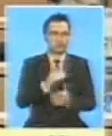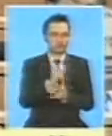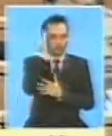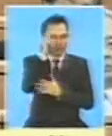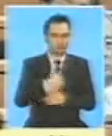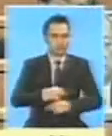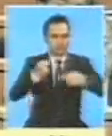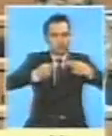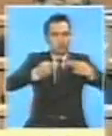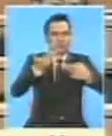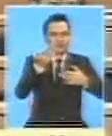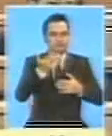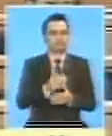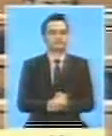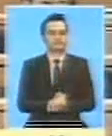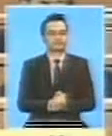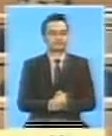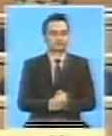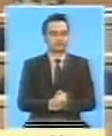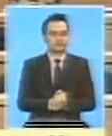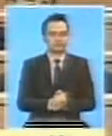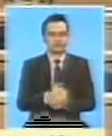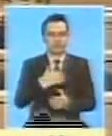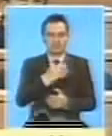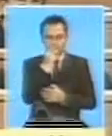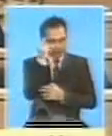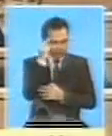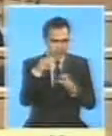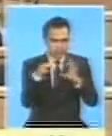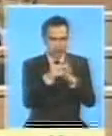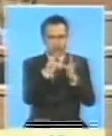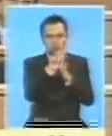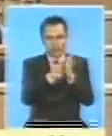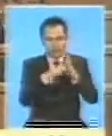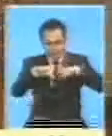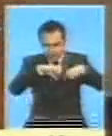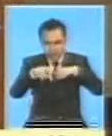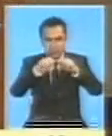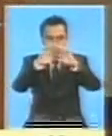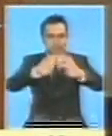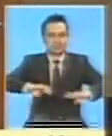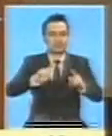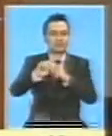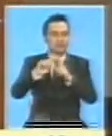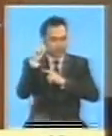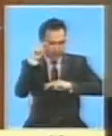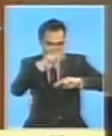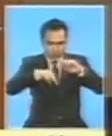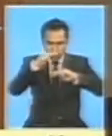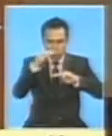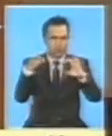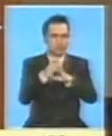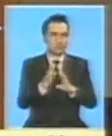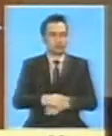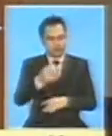าะกันเพราะนั้นถ้าเรามุ่งมาสู่การจัดระเบียบการพัฒนาตามกรอบประชาคมเศรษฐกิจอาเซียนการบริหารพื้นที่ชายแดนทางบ